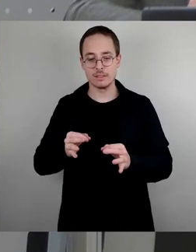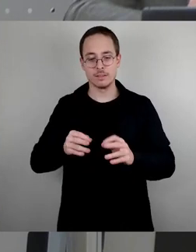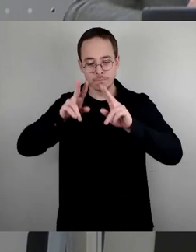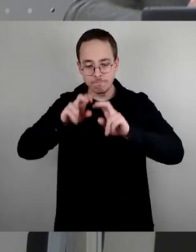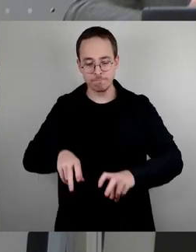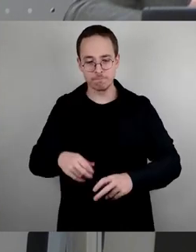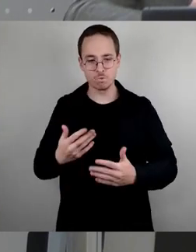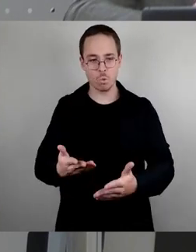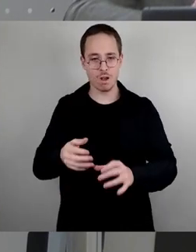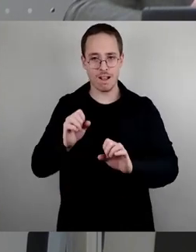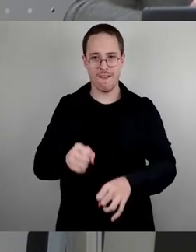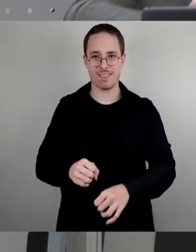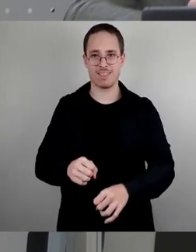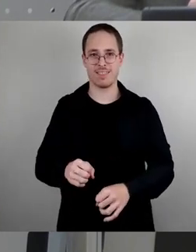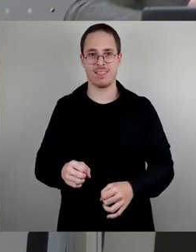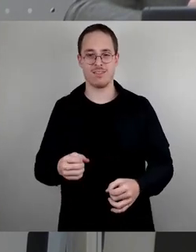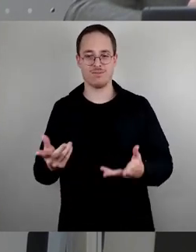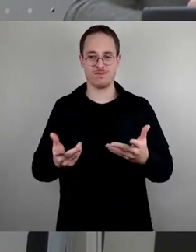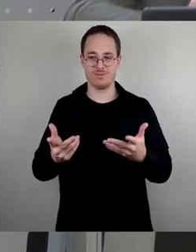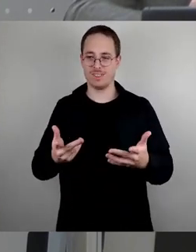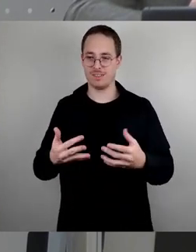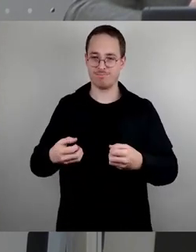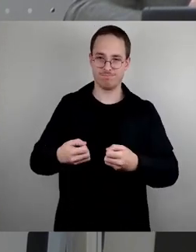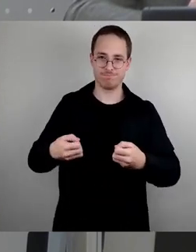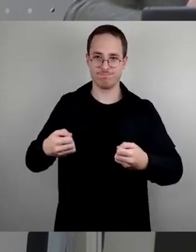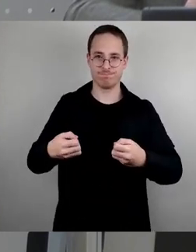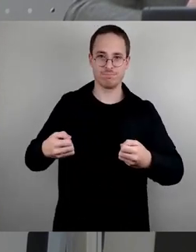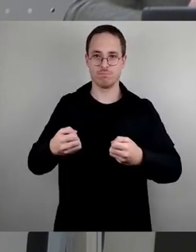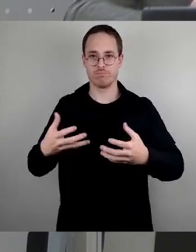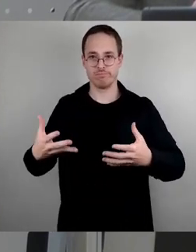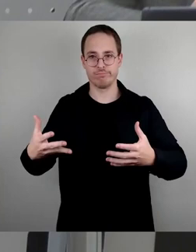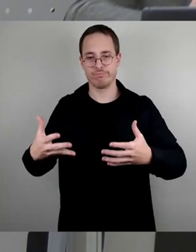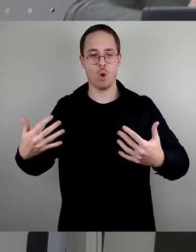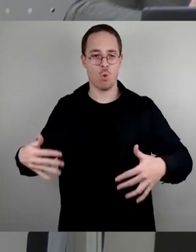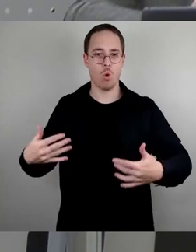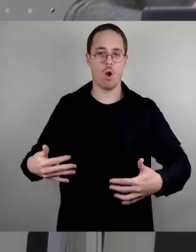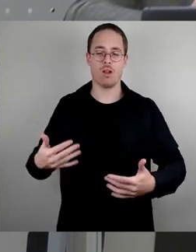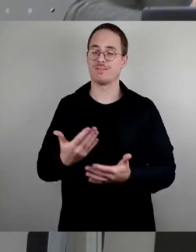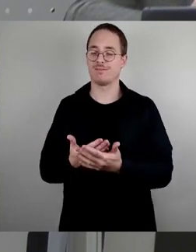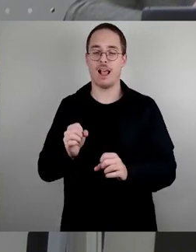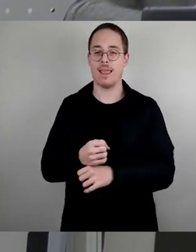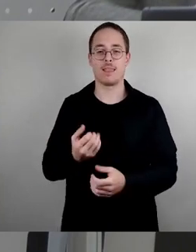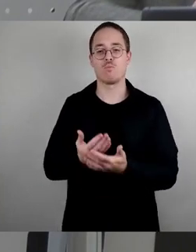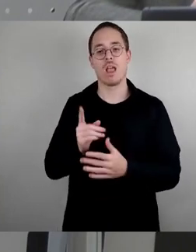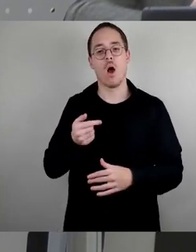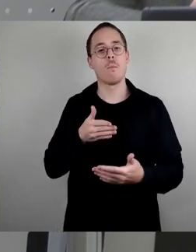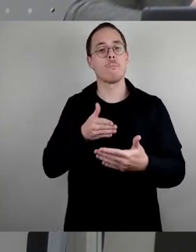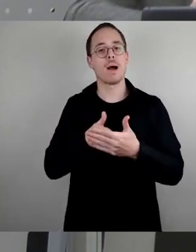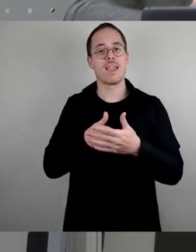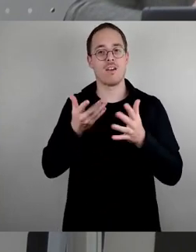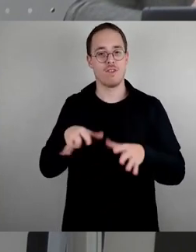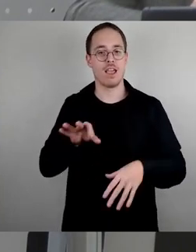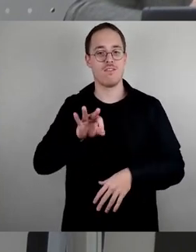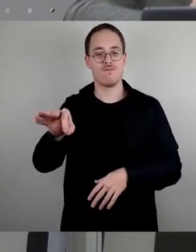ist das Problem mit der Barrierefreiheit der Haltestelle. Und deswegen möchten wir, dass zumindest sichergestellt wird mit unserem